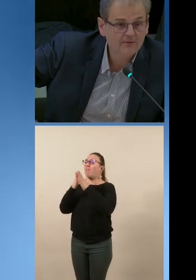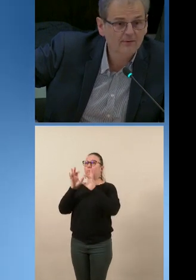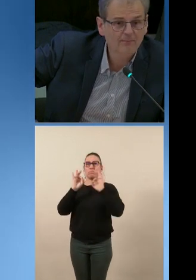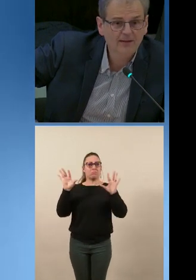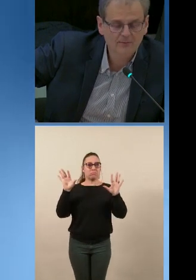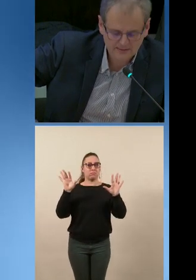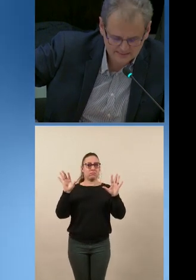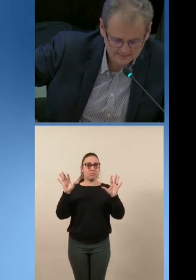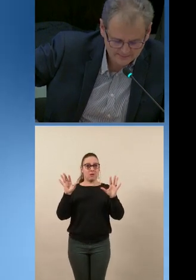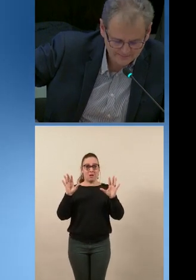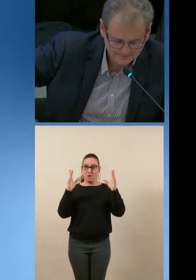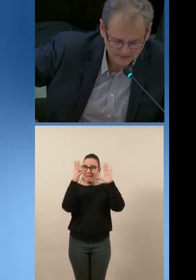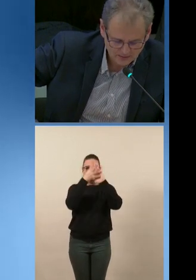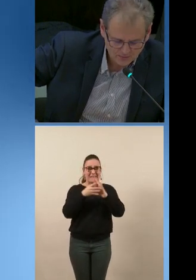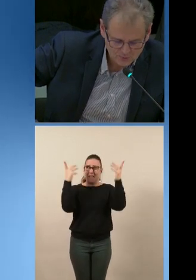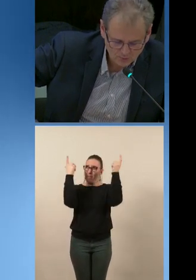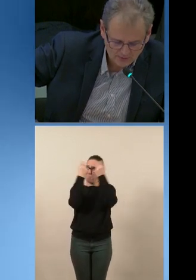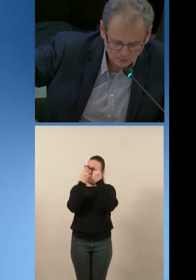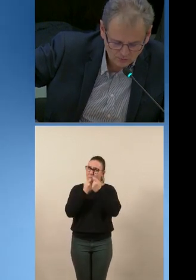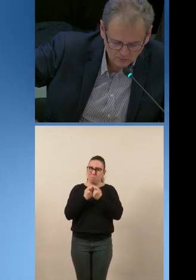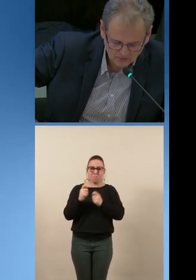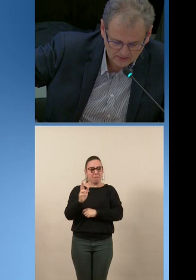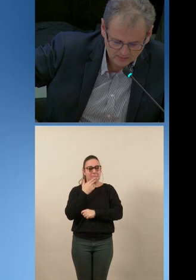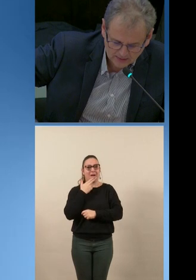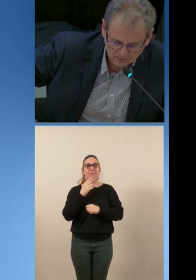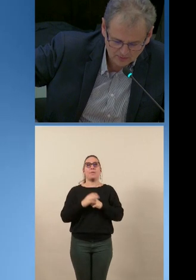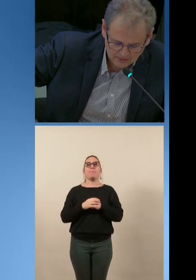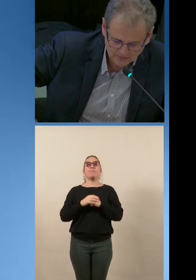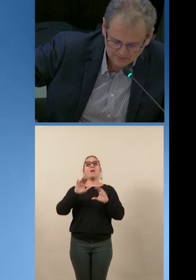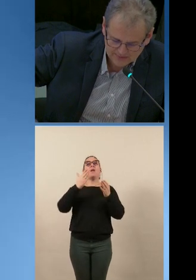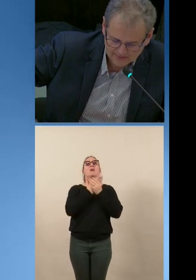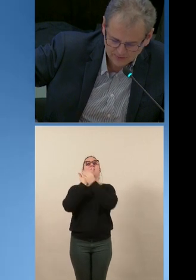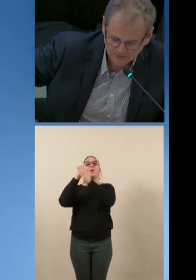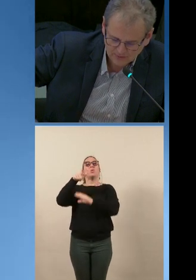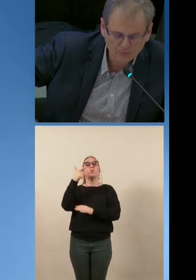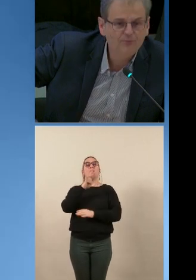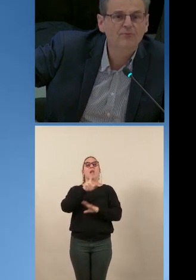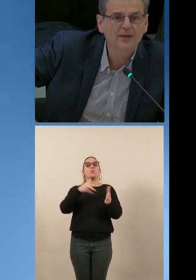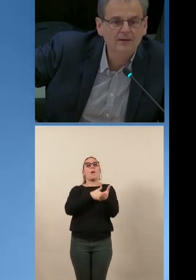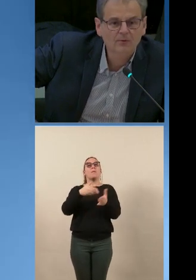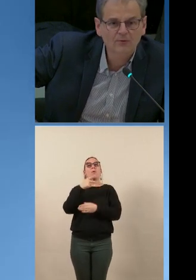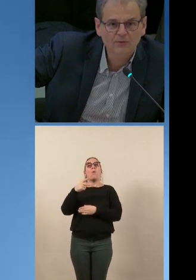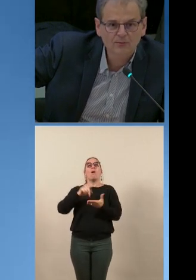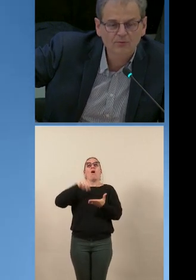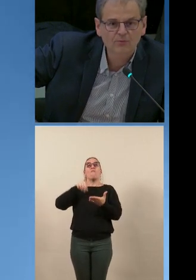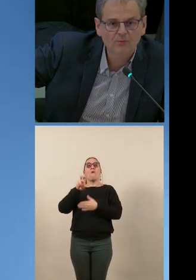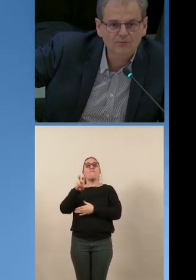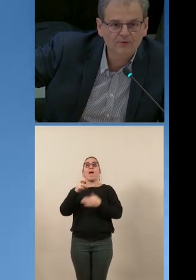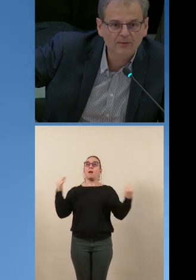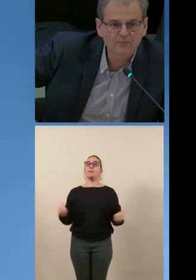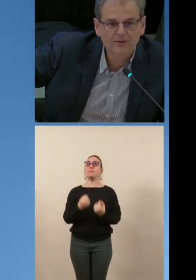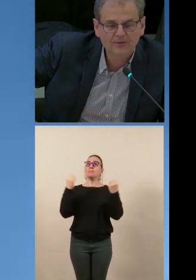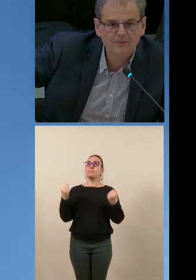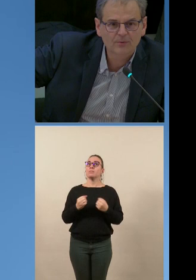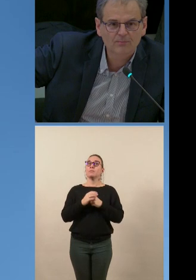répète en plein dans les critères sur les 12 dossiers de 43 millions d'investissements concernant le fond vert grosse annonce sur le fond